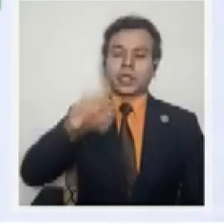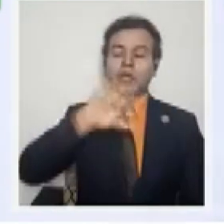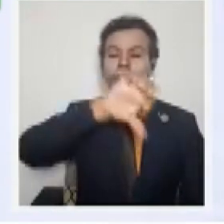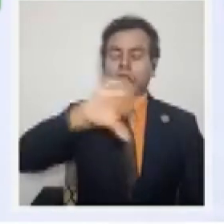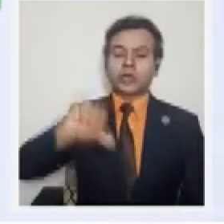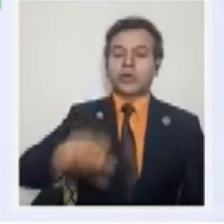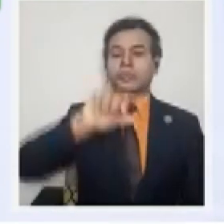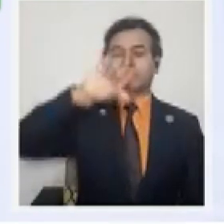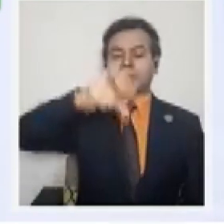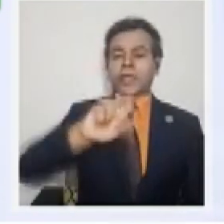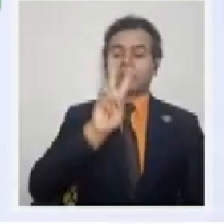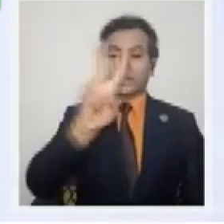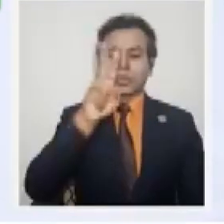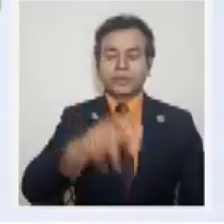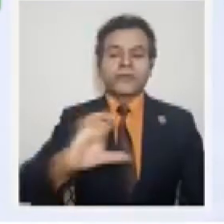কল